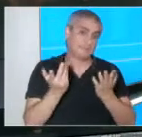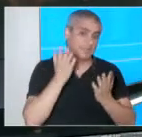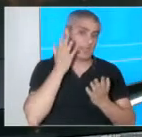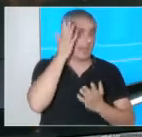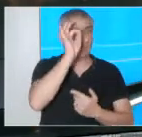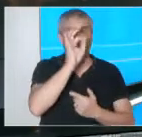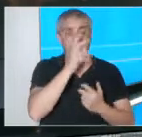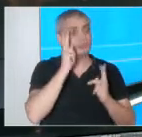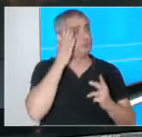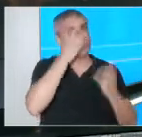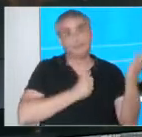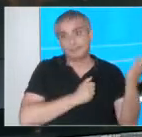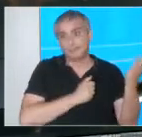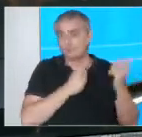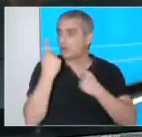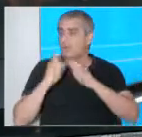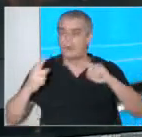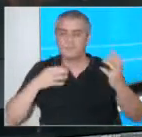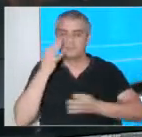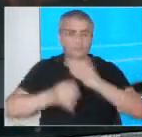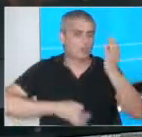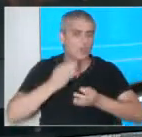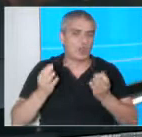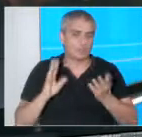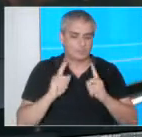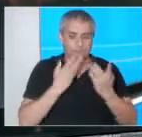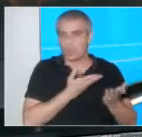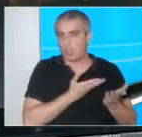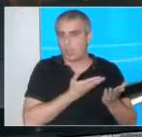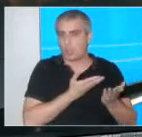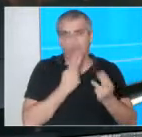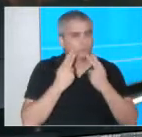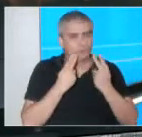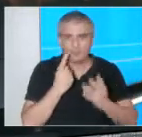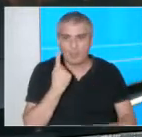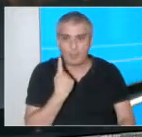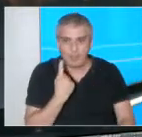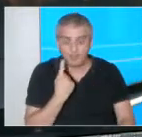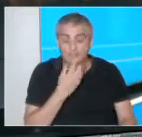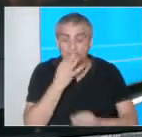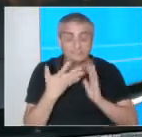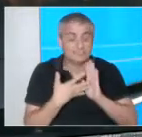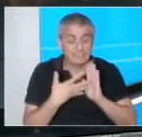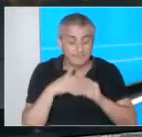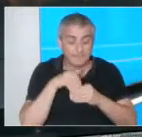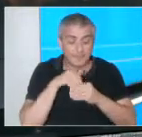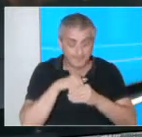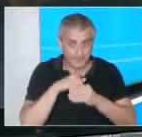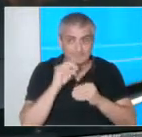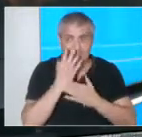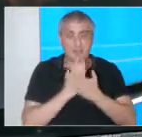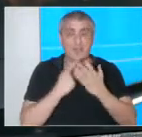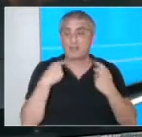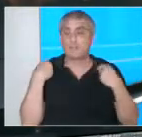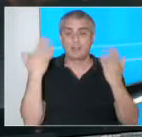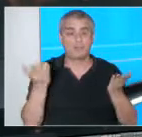עתידה ביש עתיד, וכל מיני שאלות שאתה רואה ממה שקורה שם, התשובה היא אחת, בסקרים הפנימיים וגם חלק